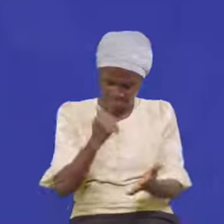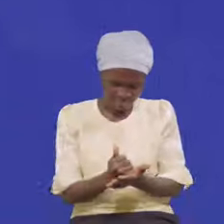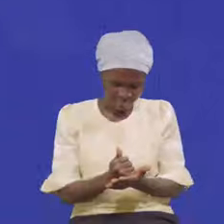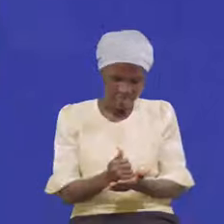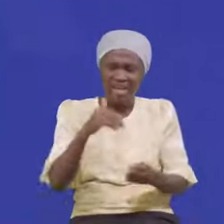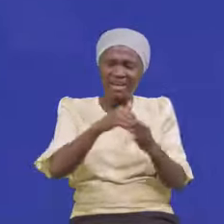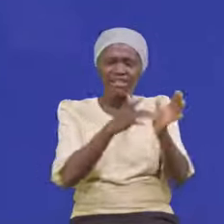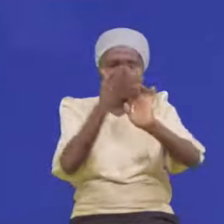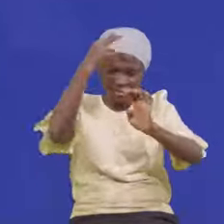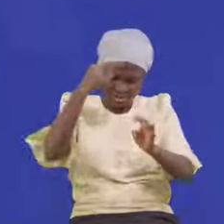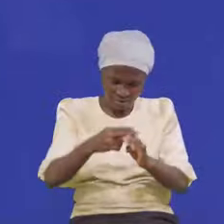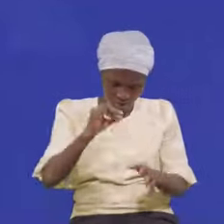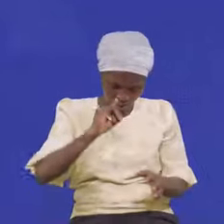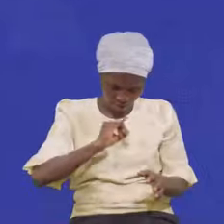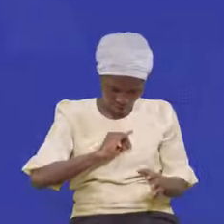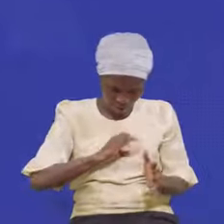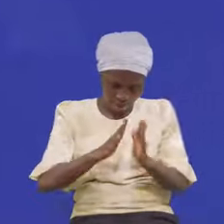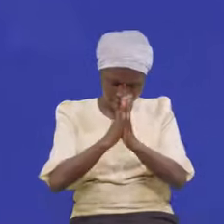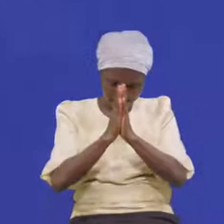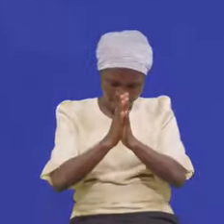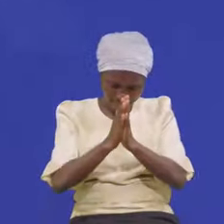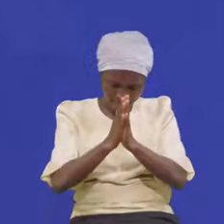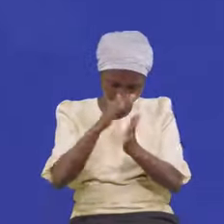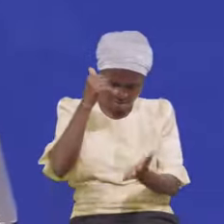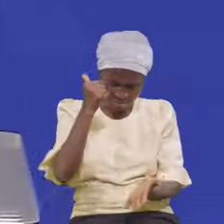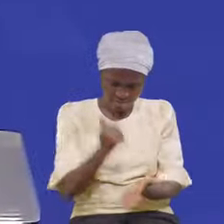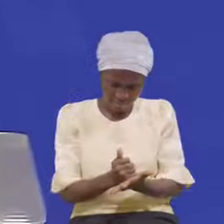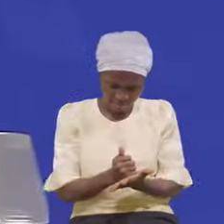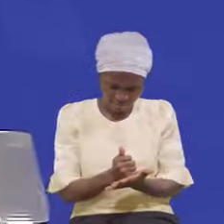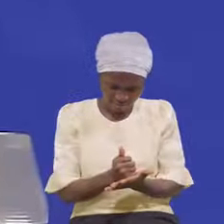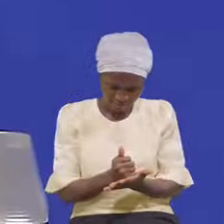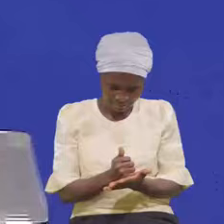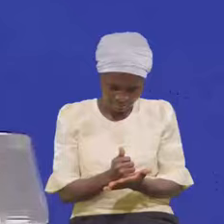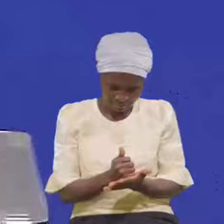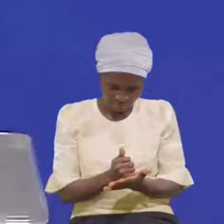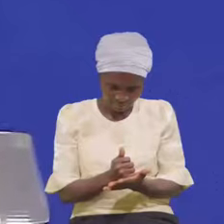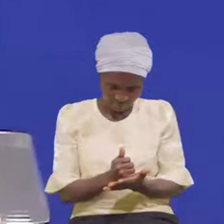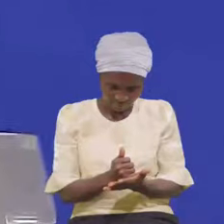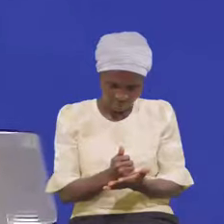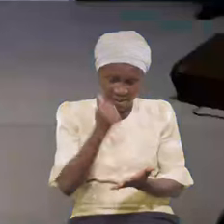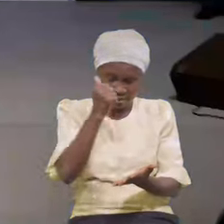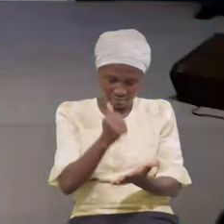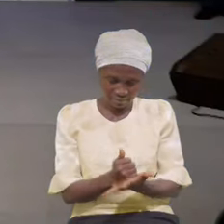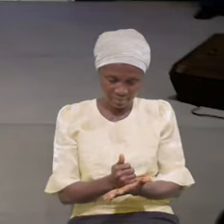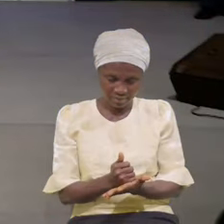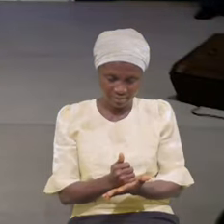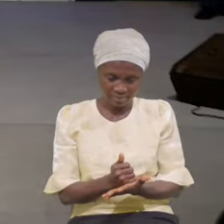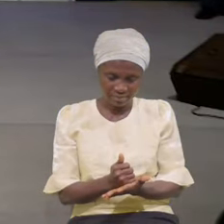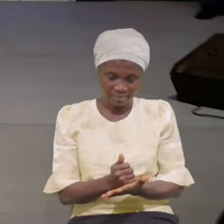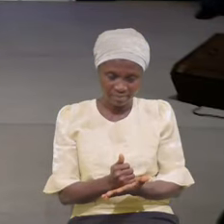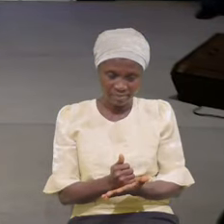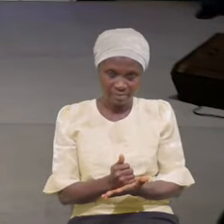Jesus' name I pray. యేసు నామములో ప్రార్థిస్తున్నాము తండ్రి. Amen. అందరు గట్టిగా గంభీరంగా